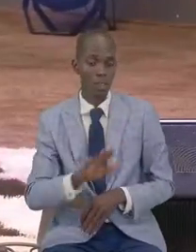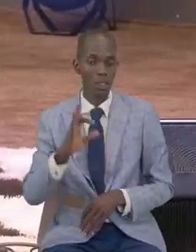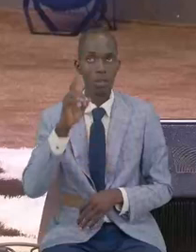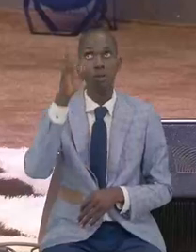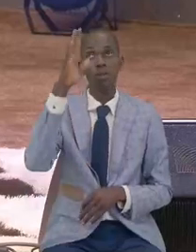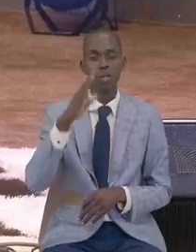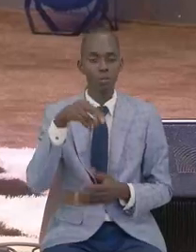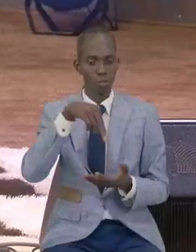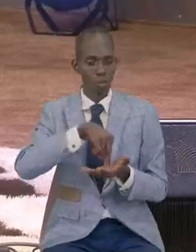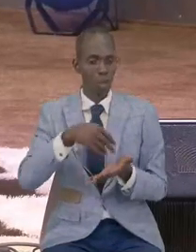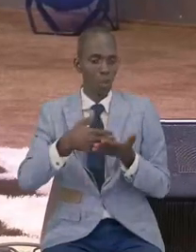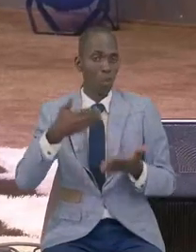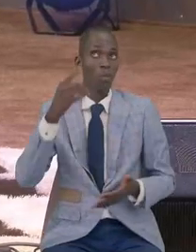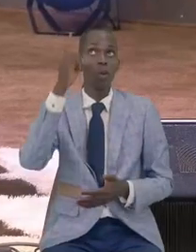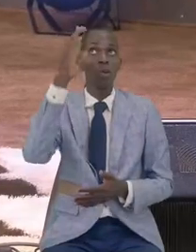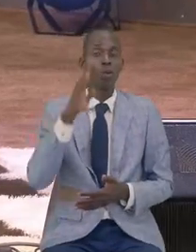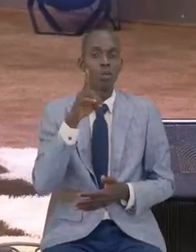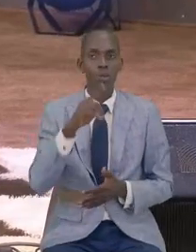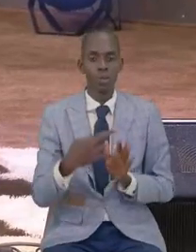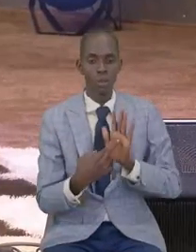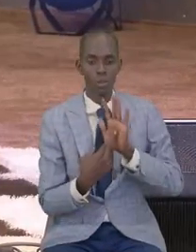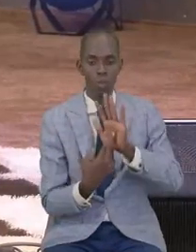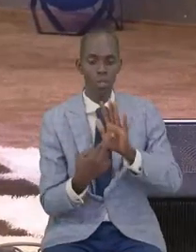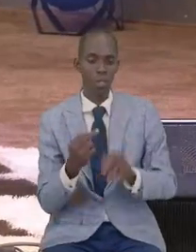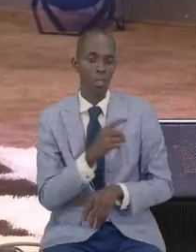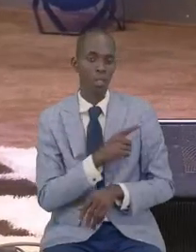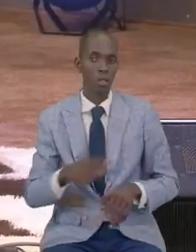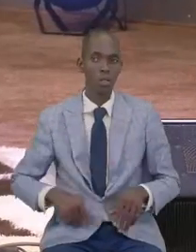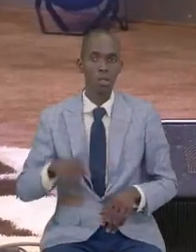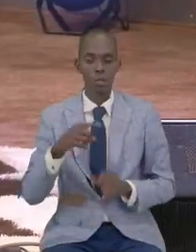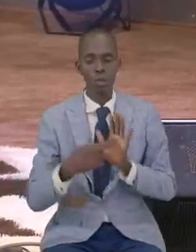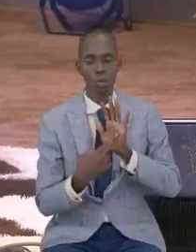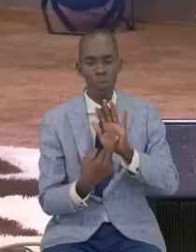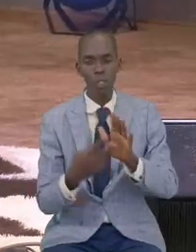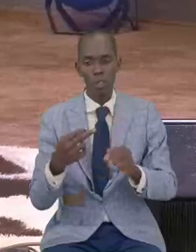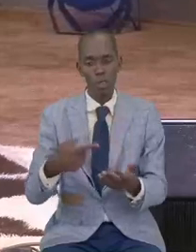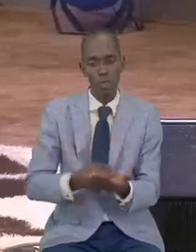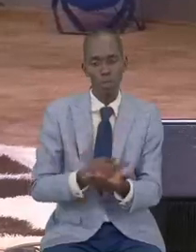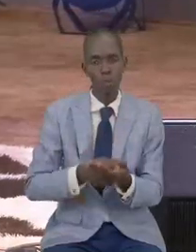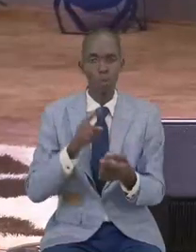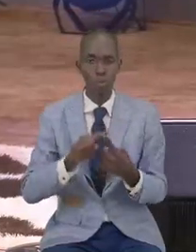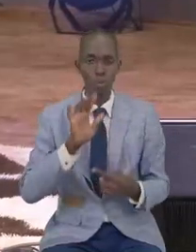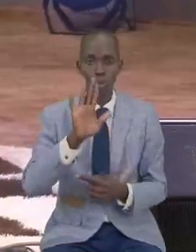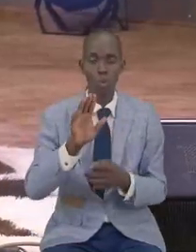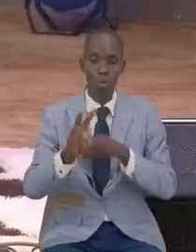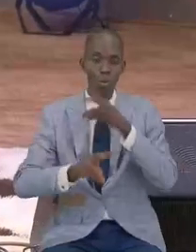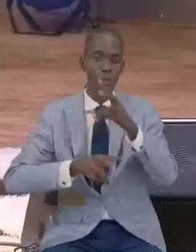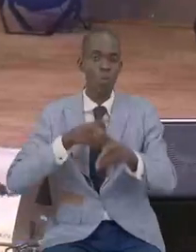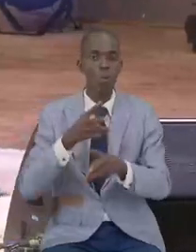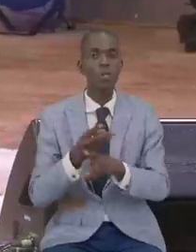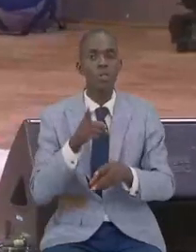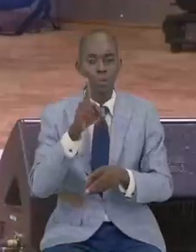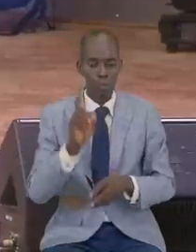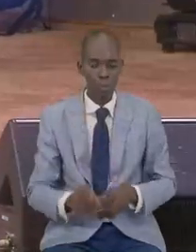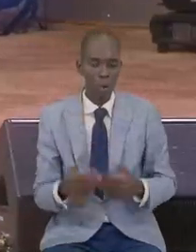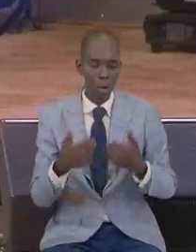le Seigneur, vous représentez le Seigneur, vous représentez l'Évangile à votre monde. Voici ce que vous devez avoir. Vous